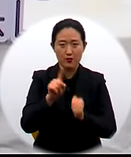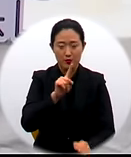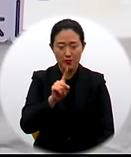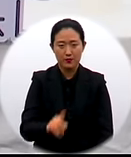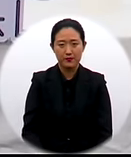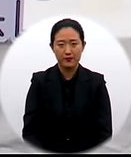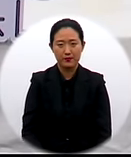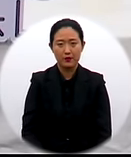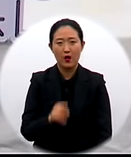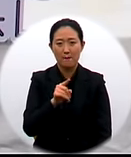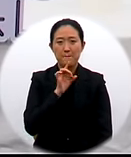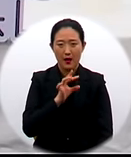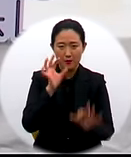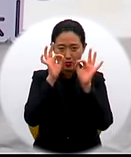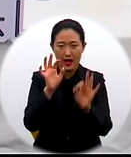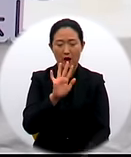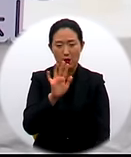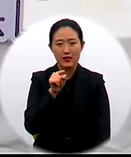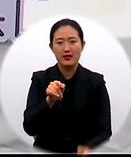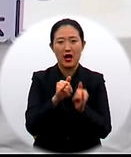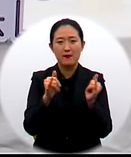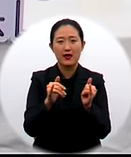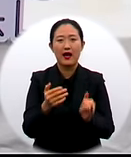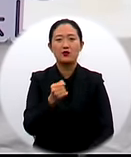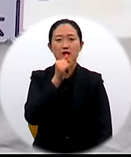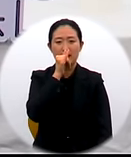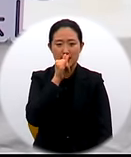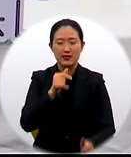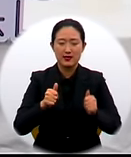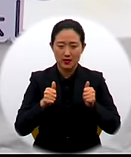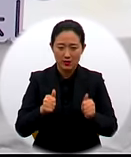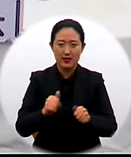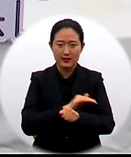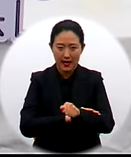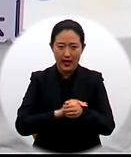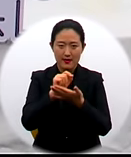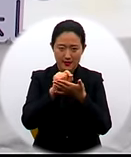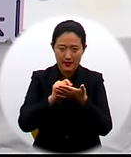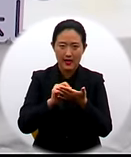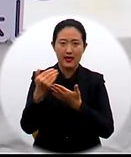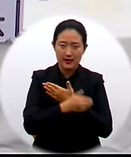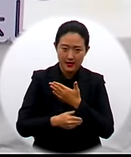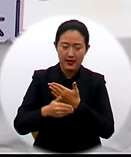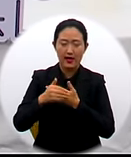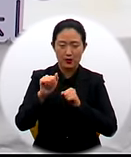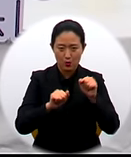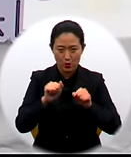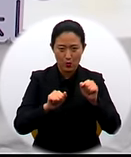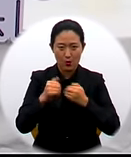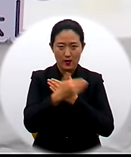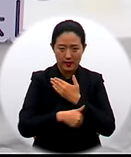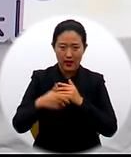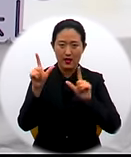이유는 굉장히 단순합니다. 더 이상은 정량적인 스펙이 중요하지 않고, 물론 그것도 중요합니다만 그것만 보지 않고 이